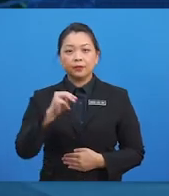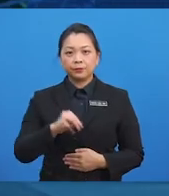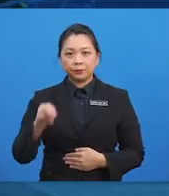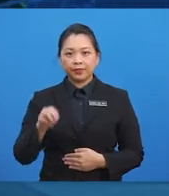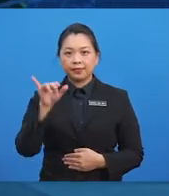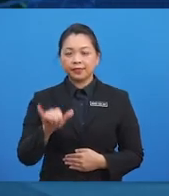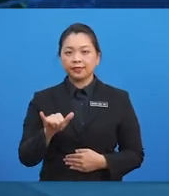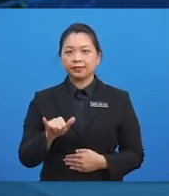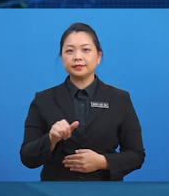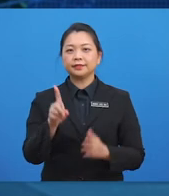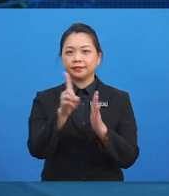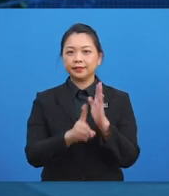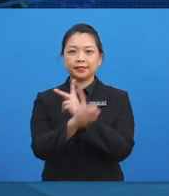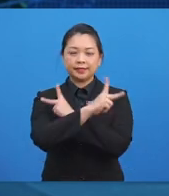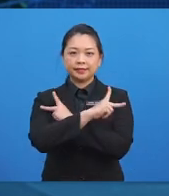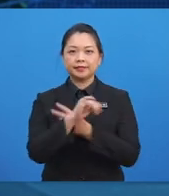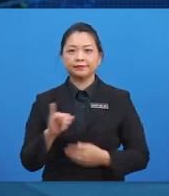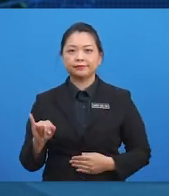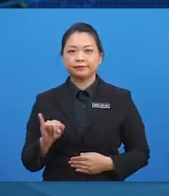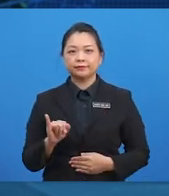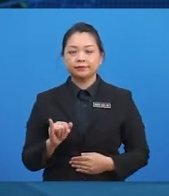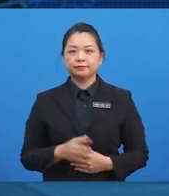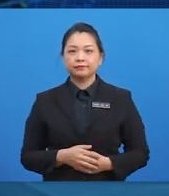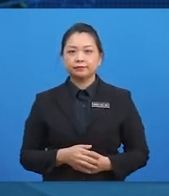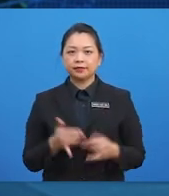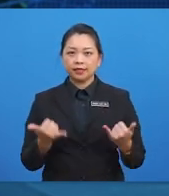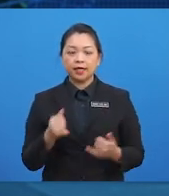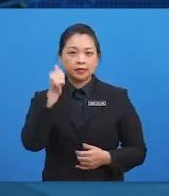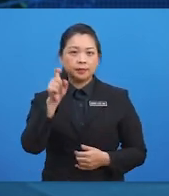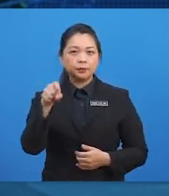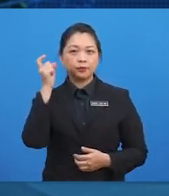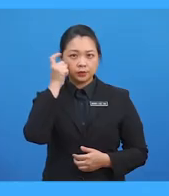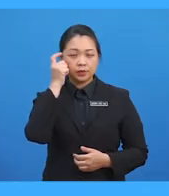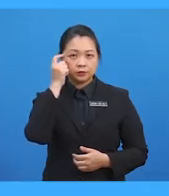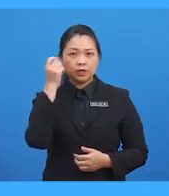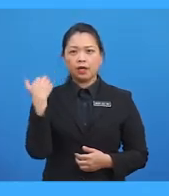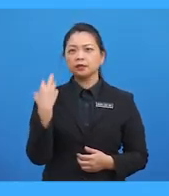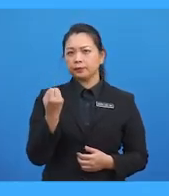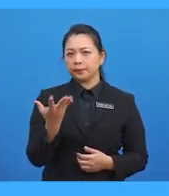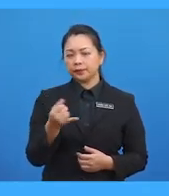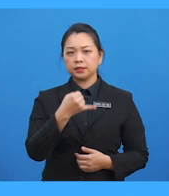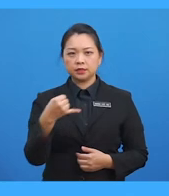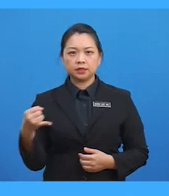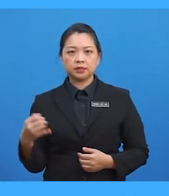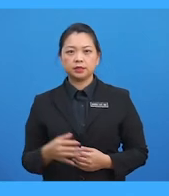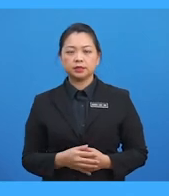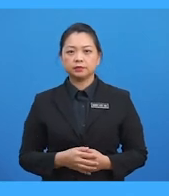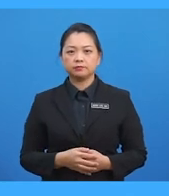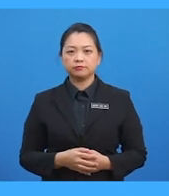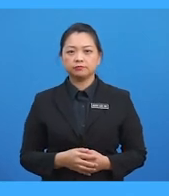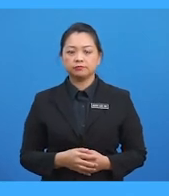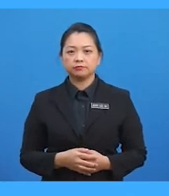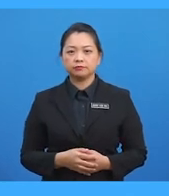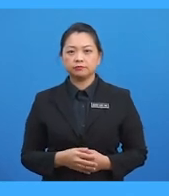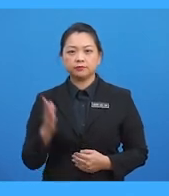Murid-murid yang dikasihi sekalian, seterusnya anda perlu mengetahui terdapat beberapa jenis harta intelek. Harta